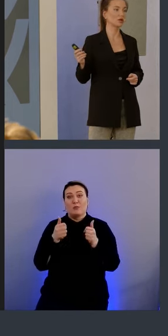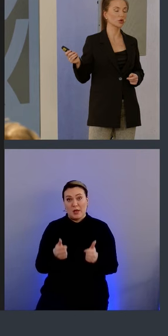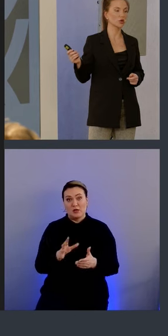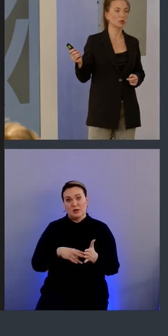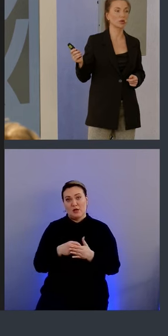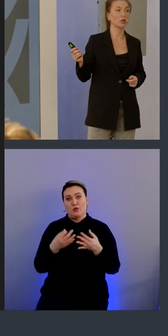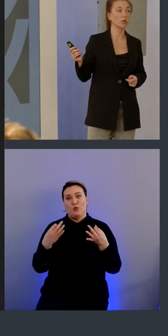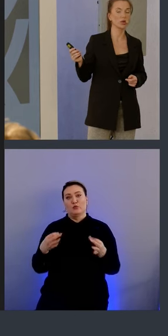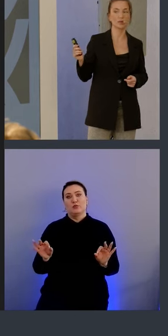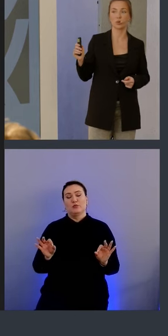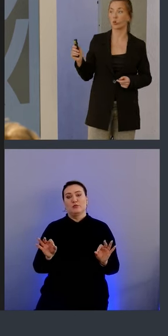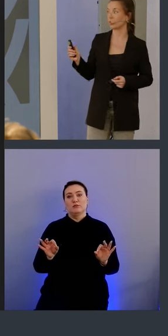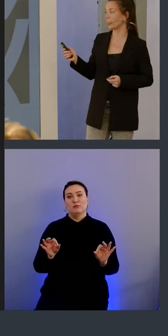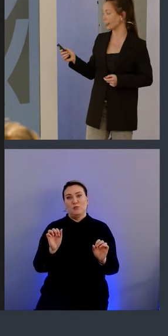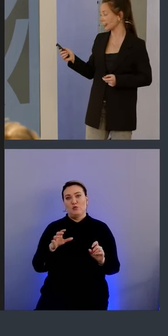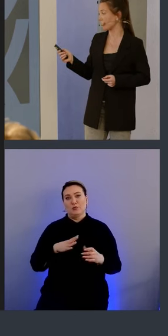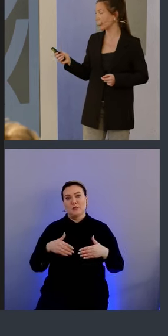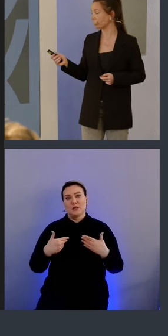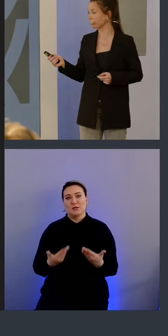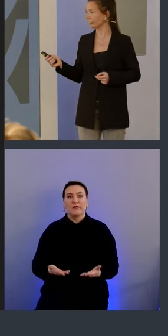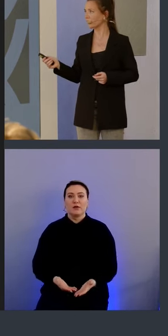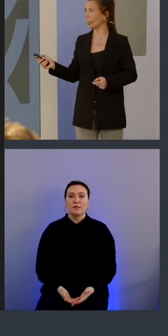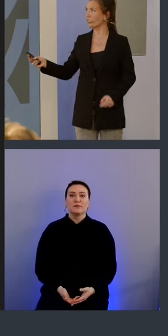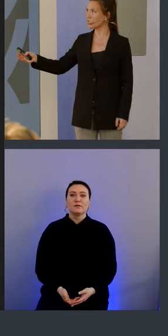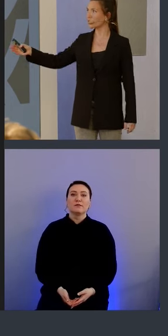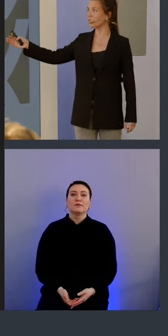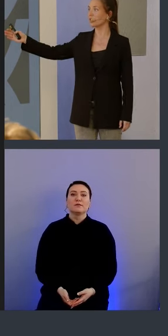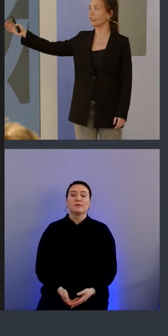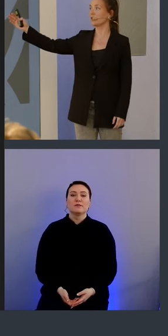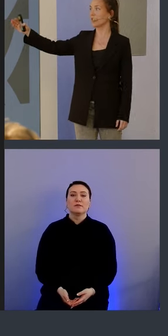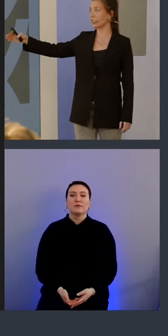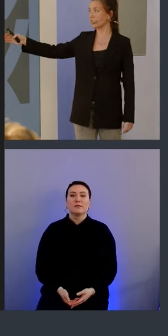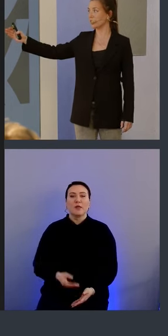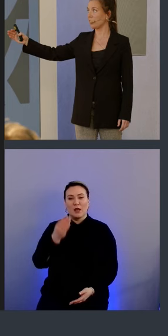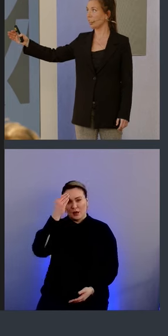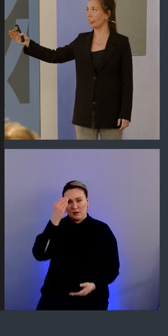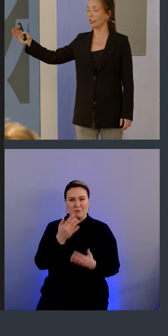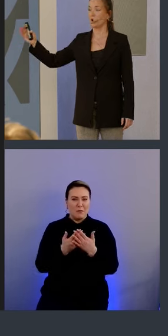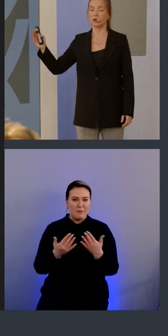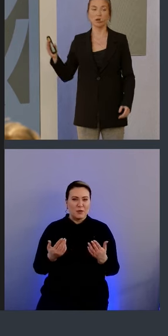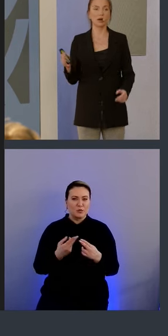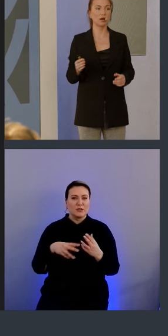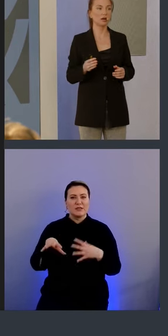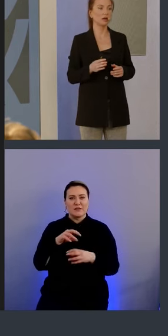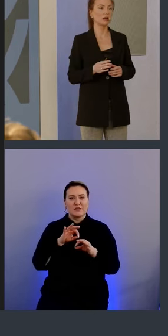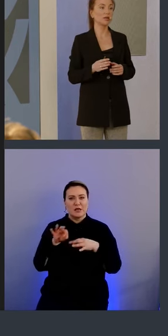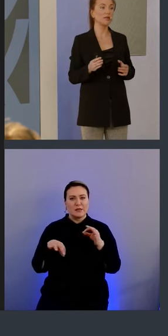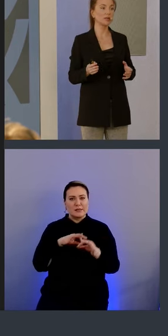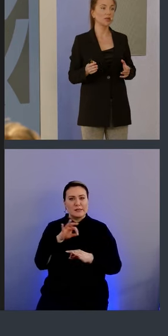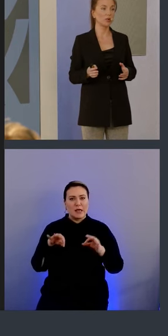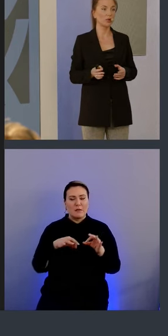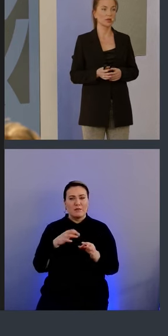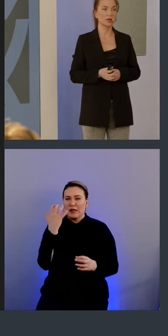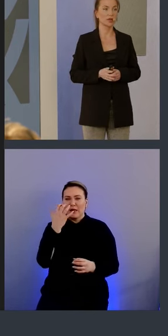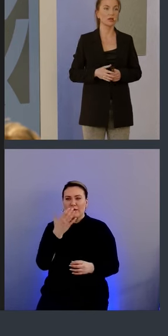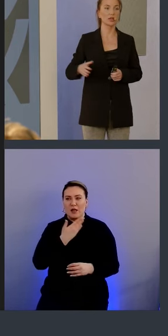значит, доступ пользователю может быть предоставлен. По сути, вся эта схема, она невидима